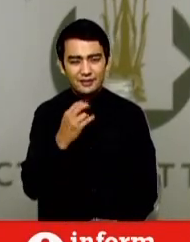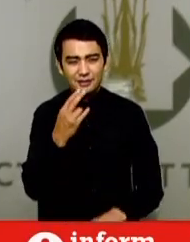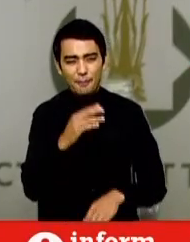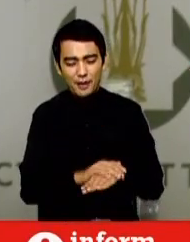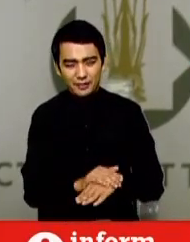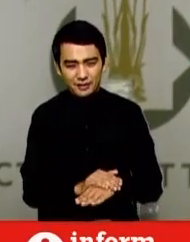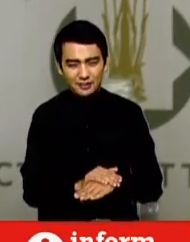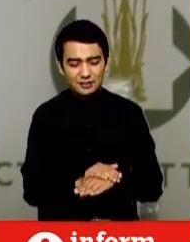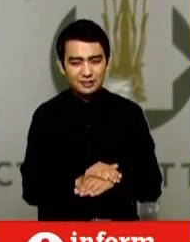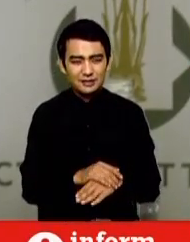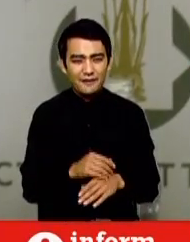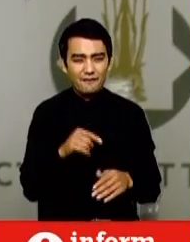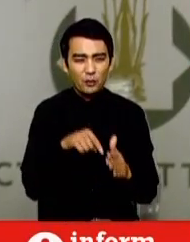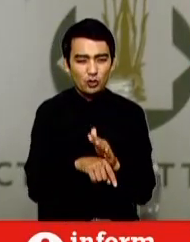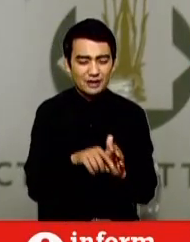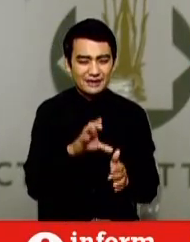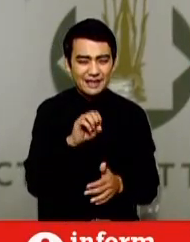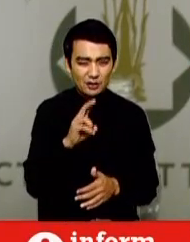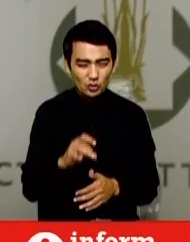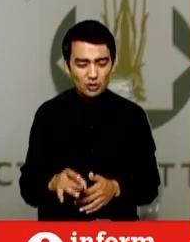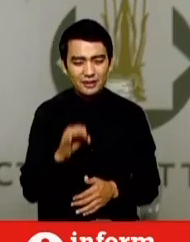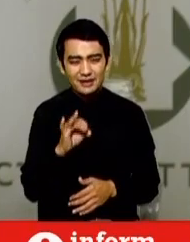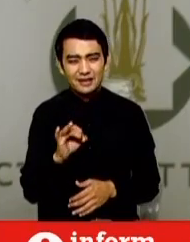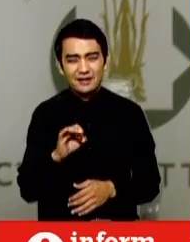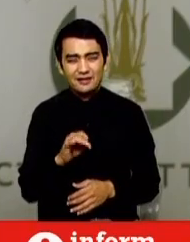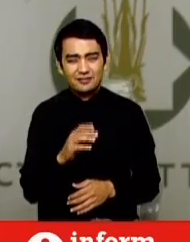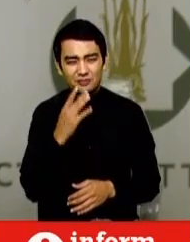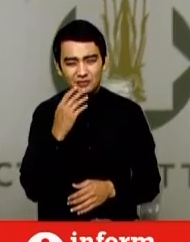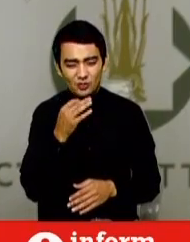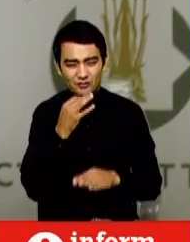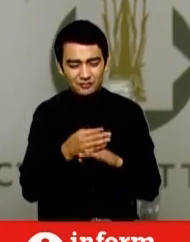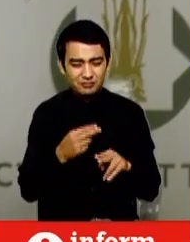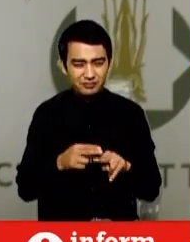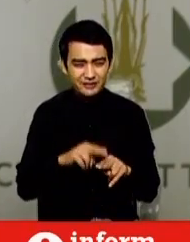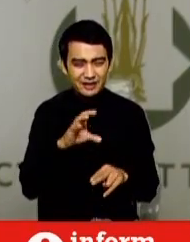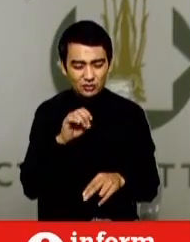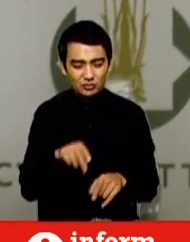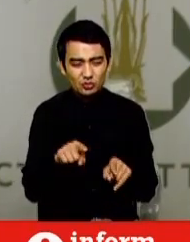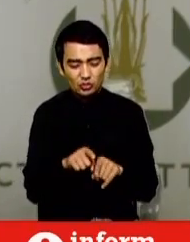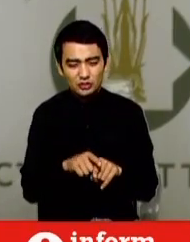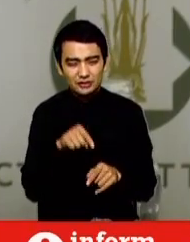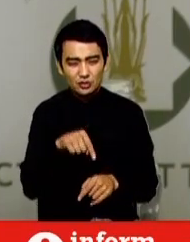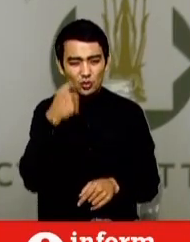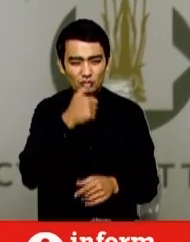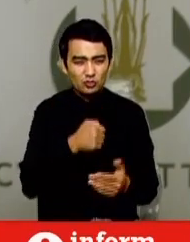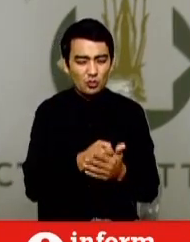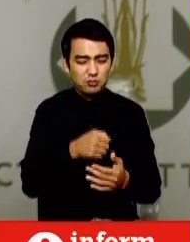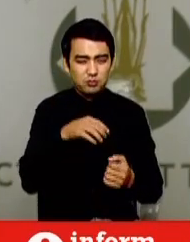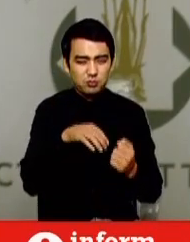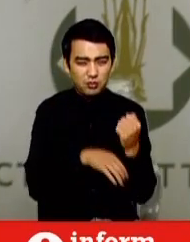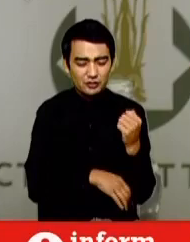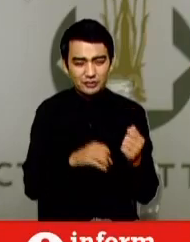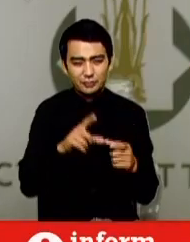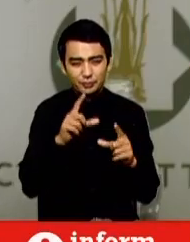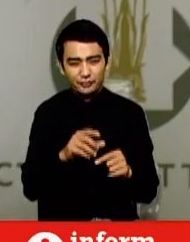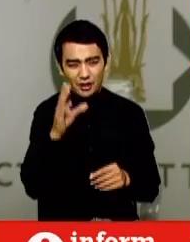реализовал. Сыртқы секторда да экономиканың ішінде де проинфляциялық бірқатар тәуекелдің болуына байланысты оны осы жылдың соңына дейін төмендету